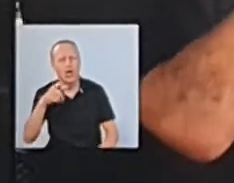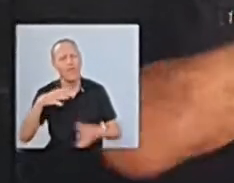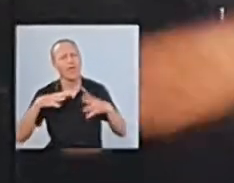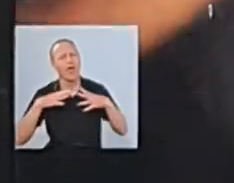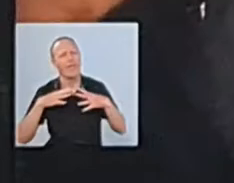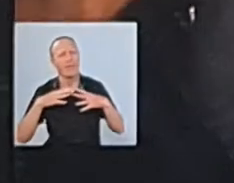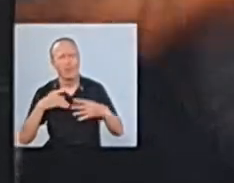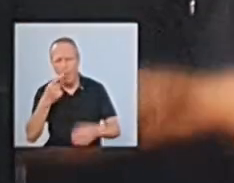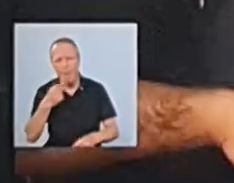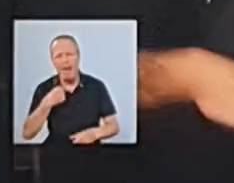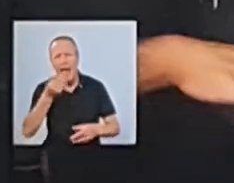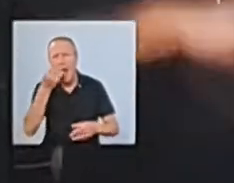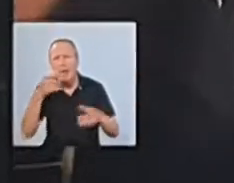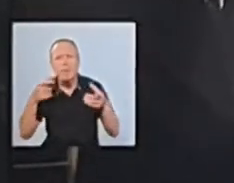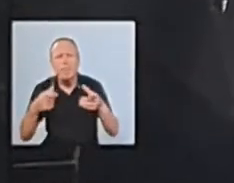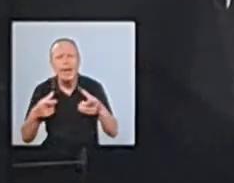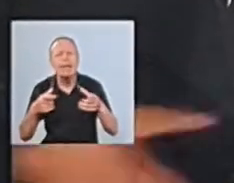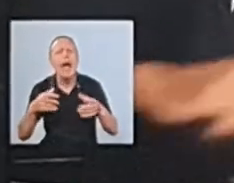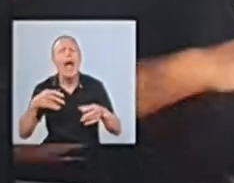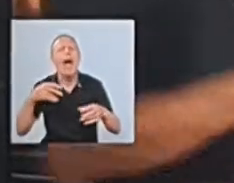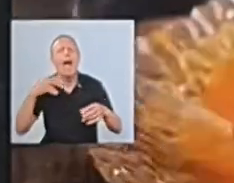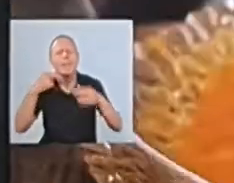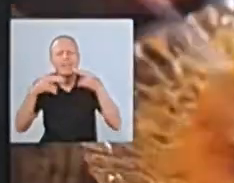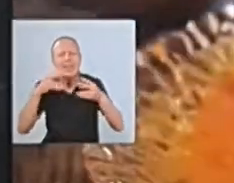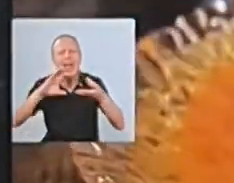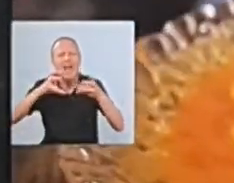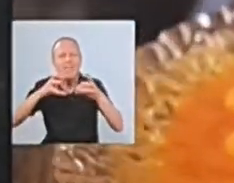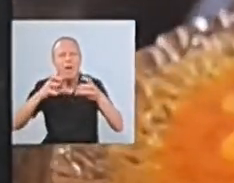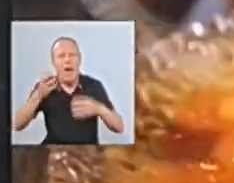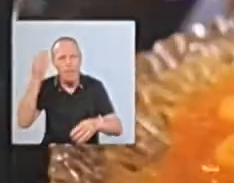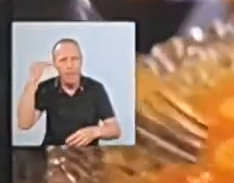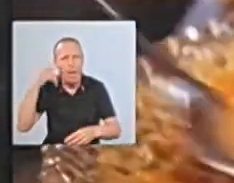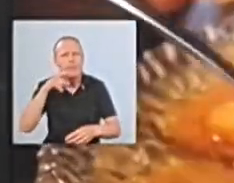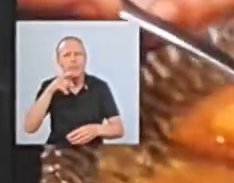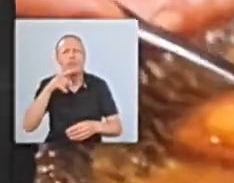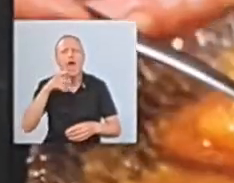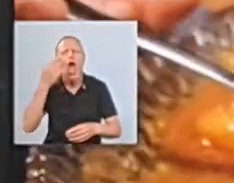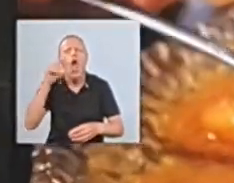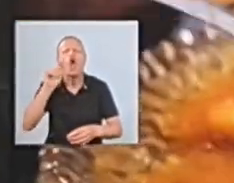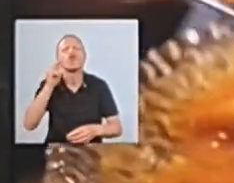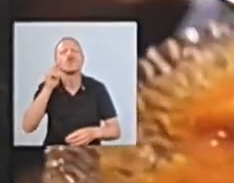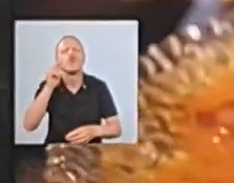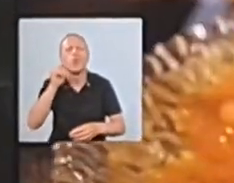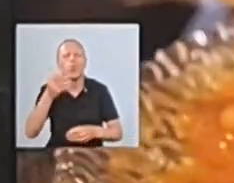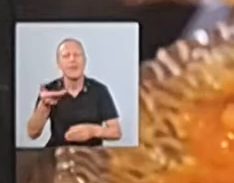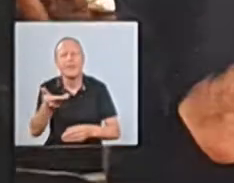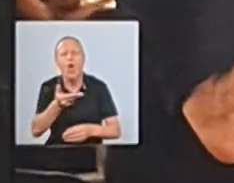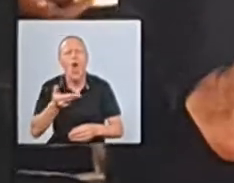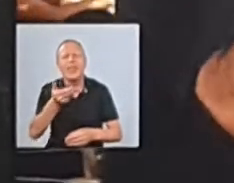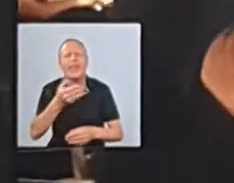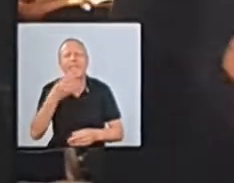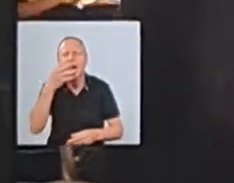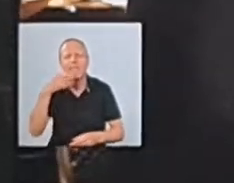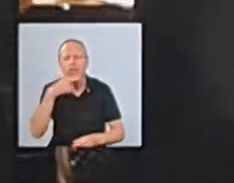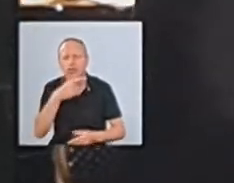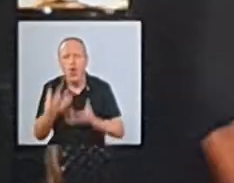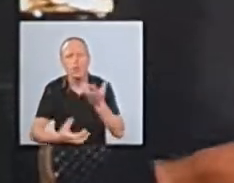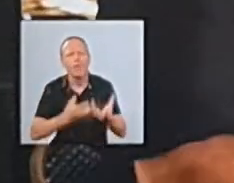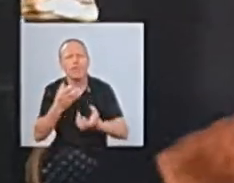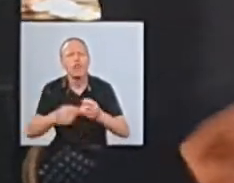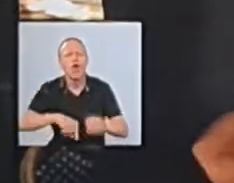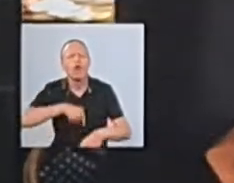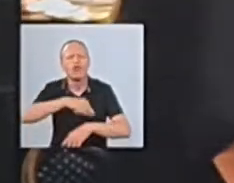אכלתי איזה מנה, באיזה מסעדה, באיזה כפר, ופעם, וכן, והלכה שמועית ולשמוע אותה שלא לראות את הלבנות, ובסוף, בסוף, בסוף, הוא מספר את זה